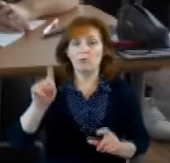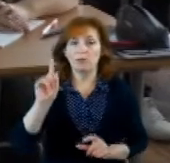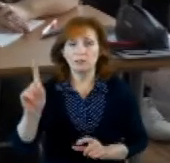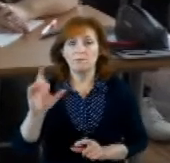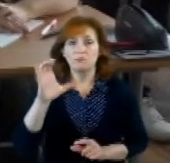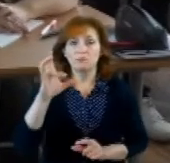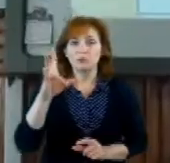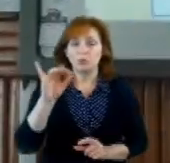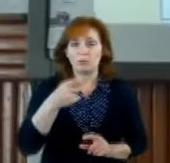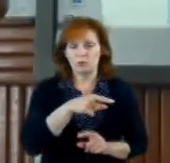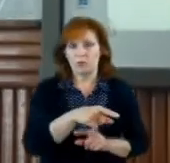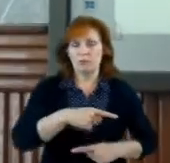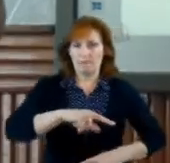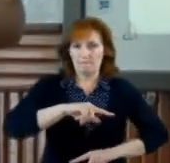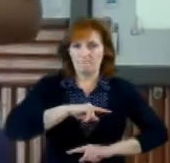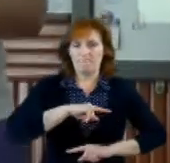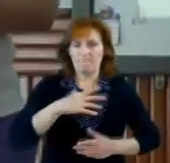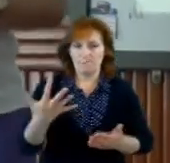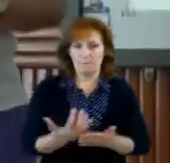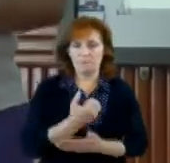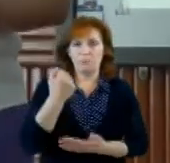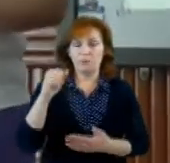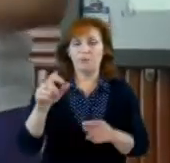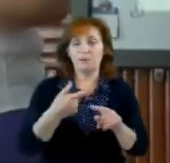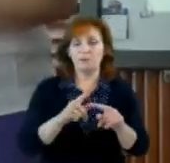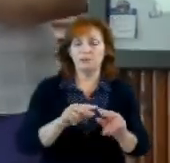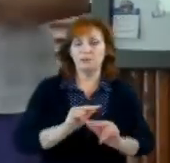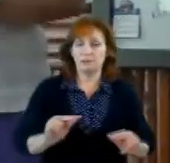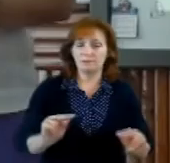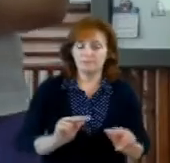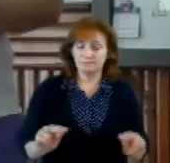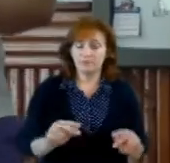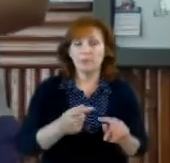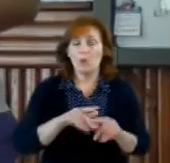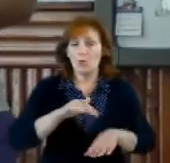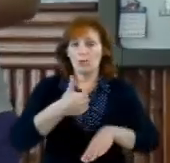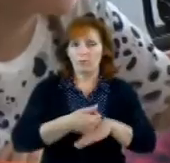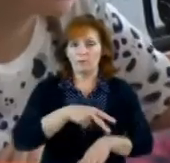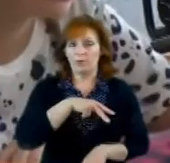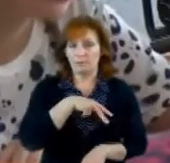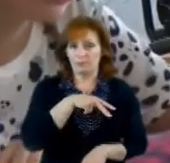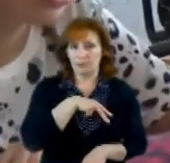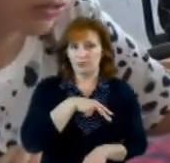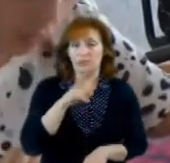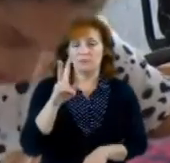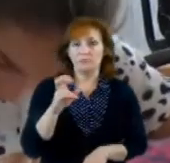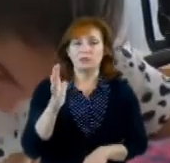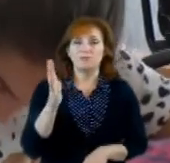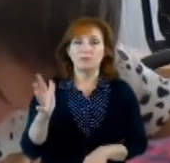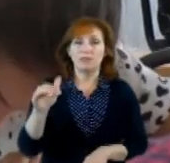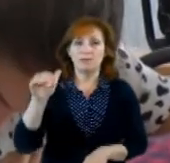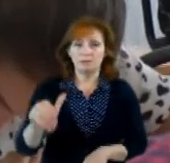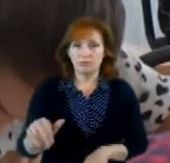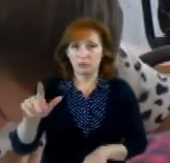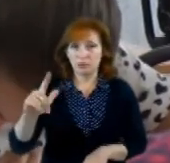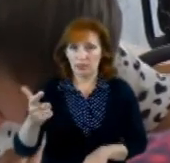фіналісток національної премії для вчителів від громадської спілки «Освіторія». Головний приз премії цьогоріч складає 250 тисяч гривень. Алла увійшла